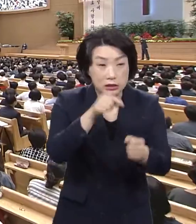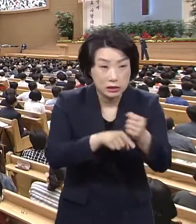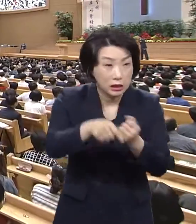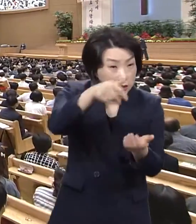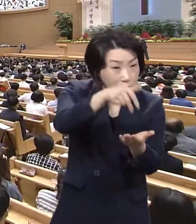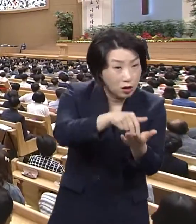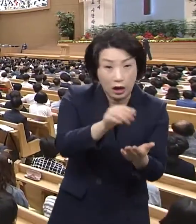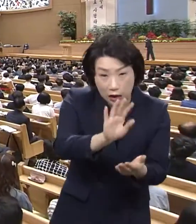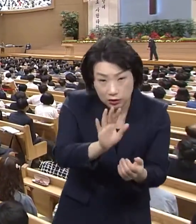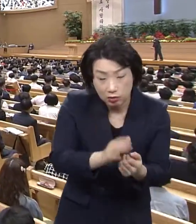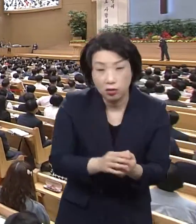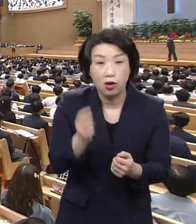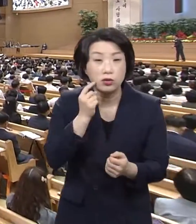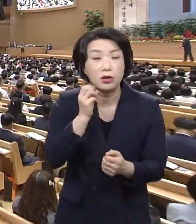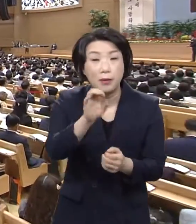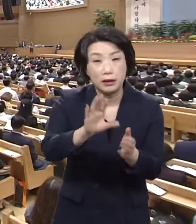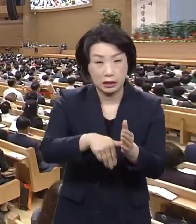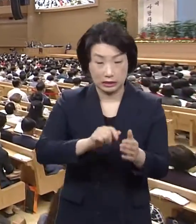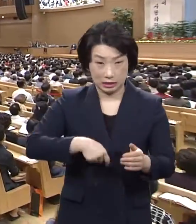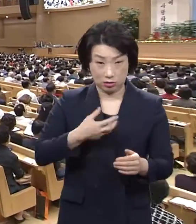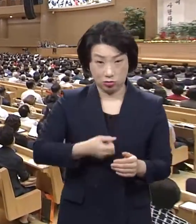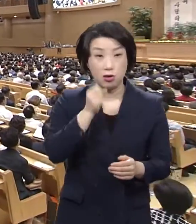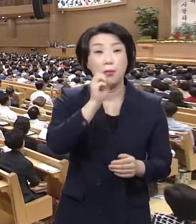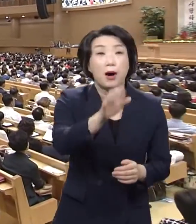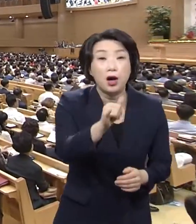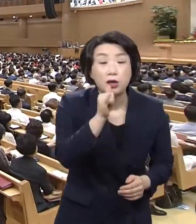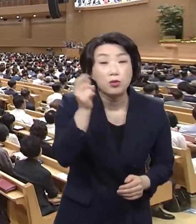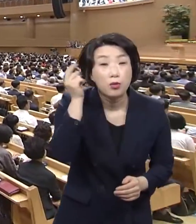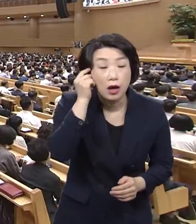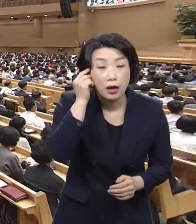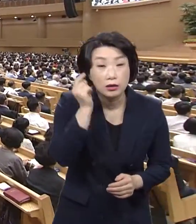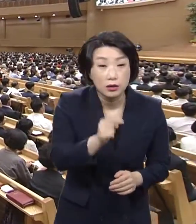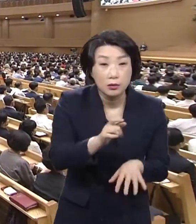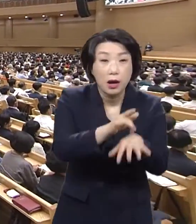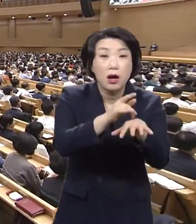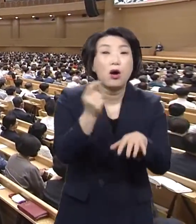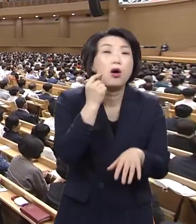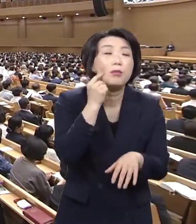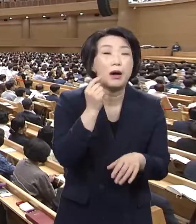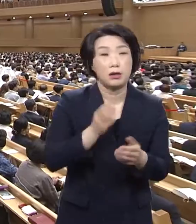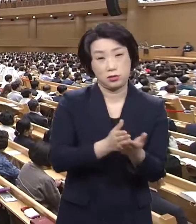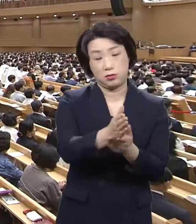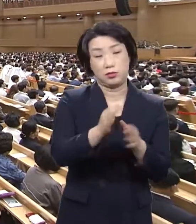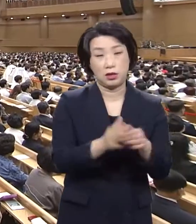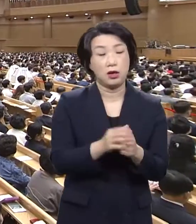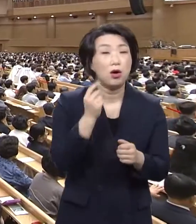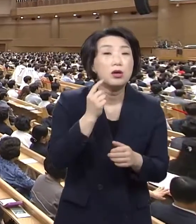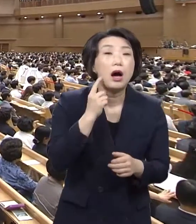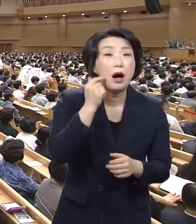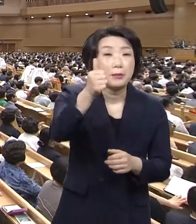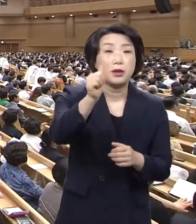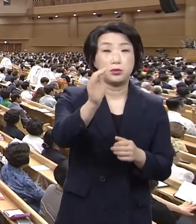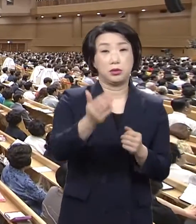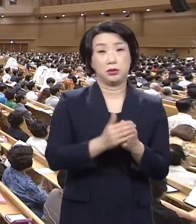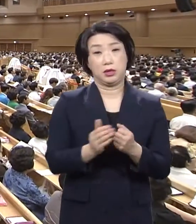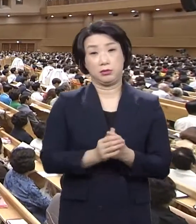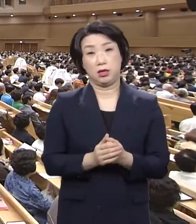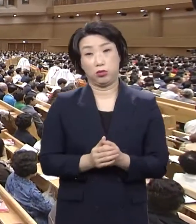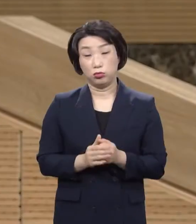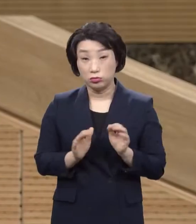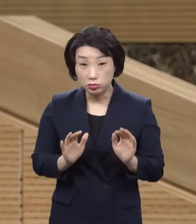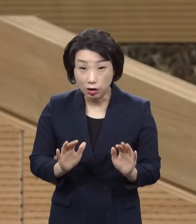서지 못하고 거짓을 말할 때마다 제 것으로 말하나니 이는 저가 거짓말장이요 거짓의 아비가 되었음이니라.